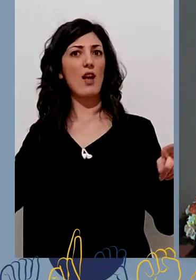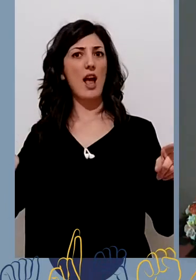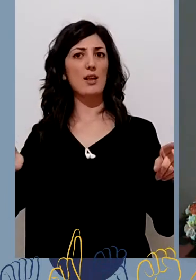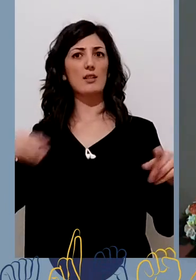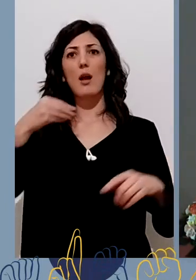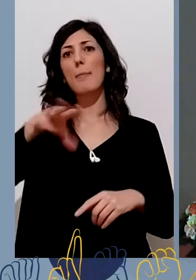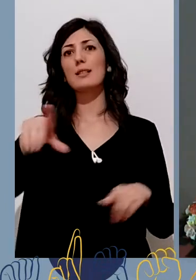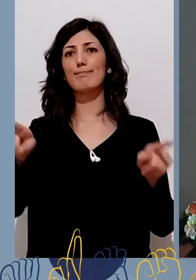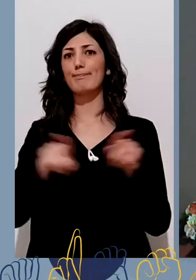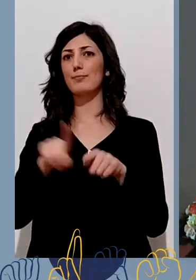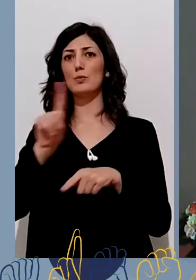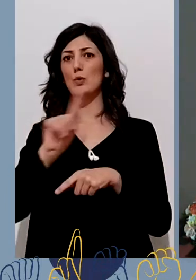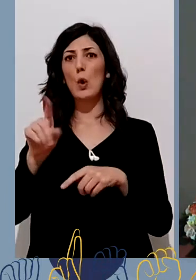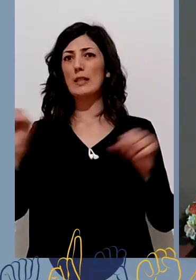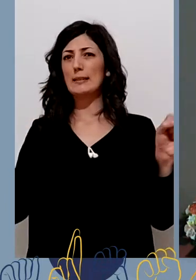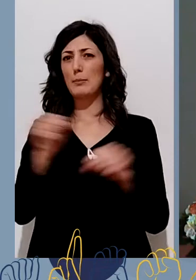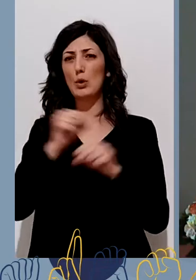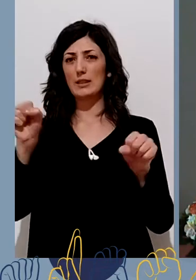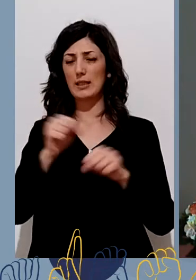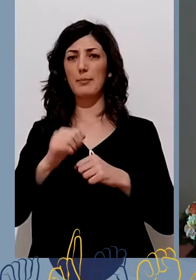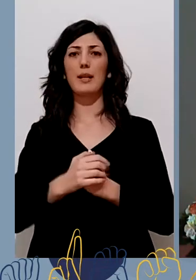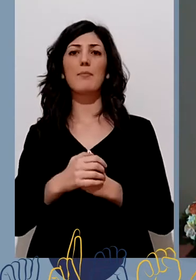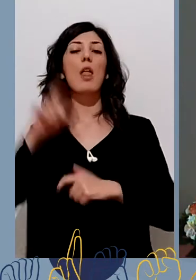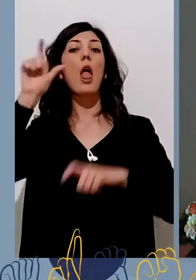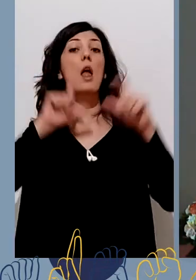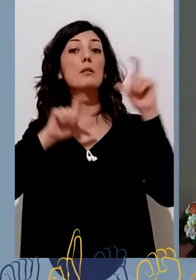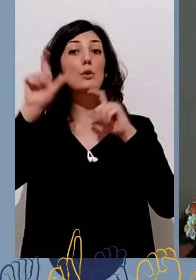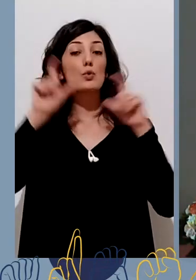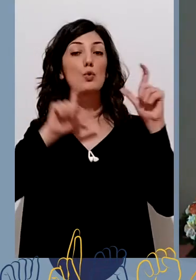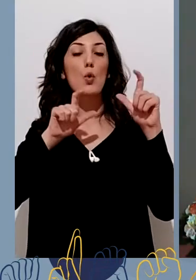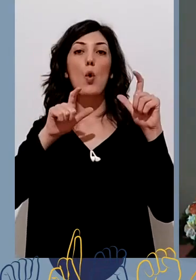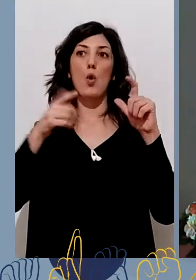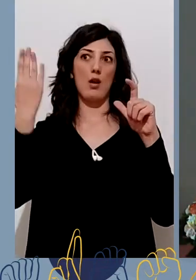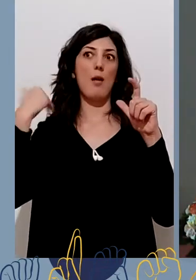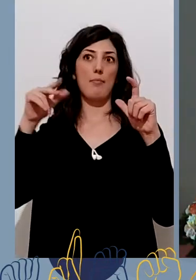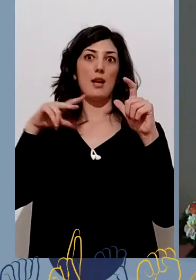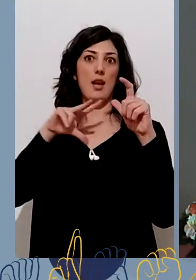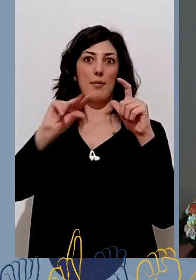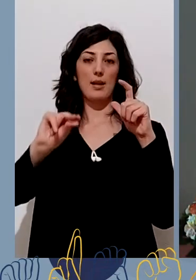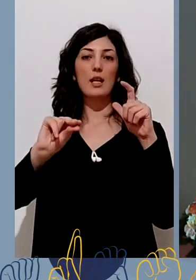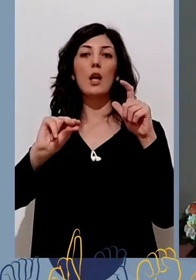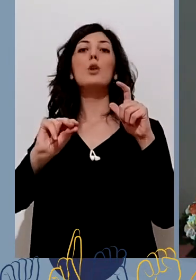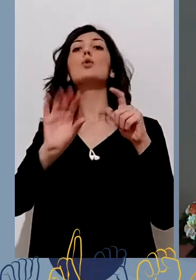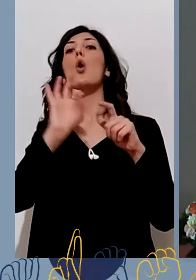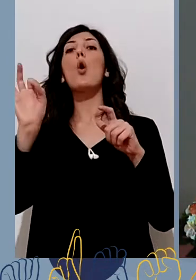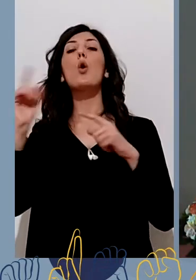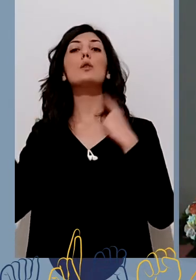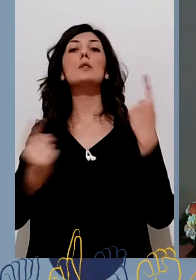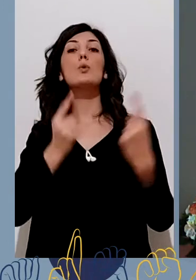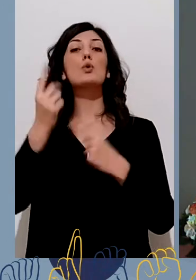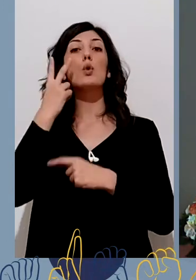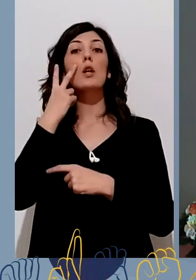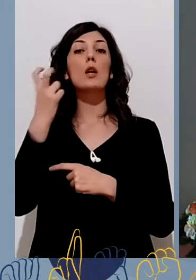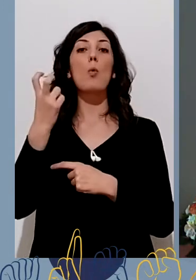possibile mandarlo. Tutte le espressioni facciali di cui parlavate prima, tutta la questione della